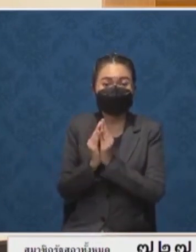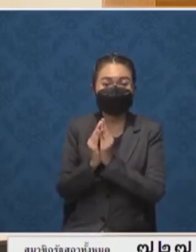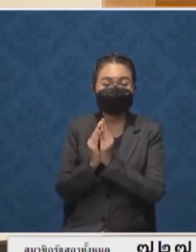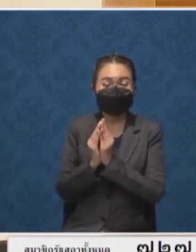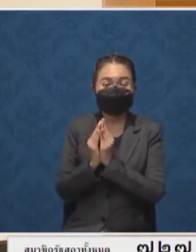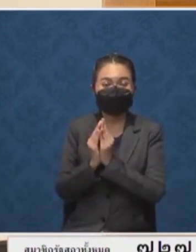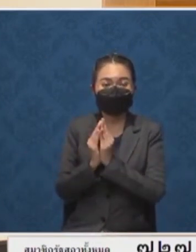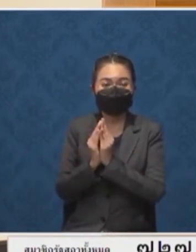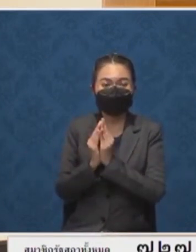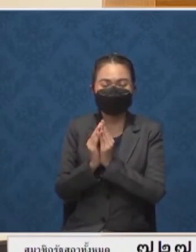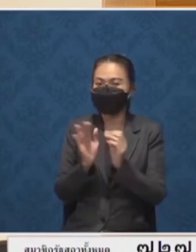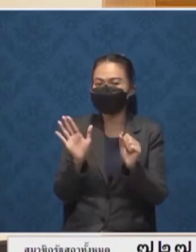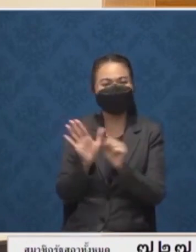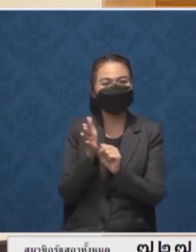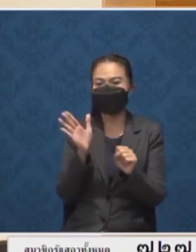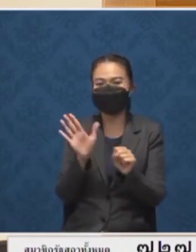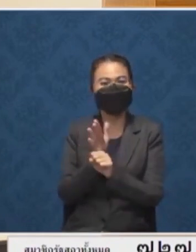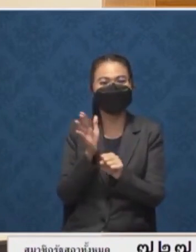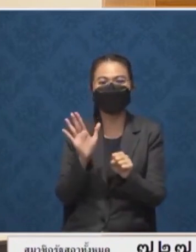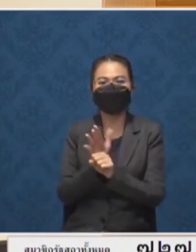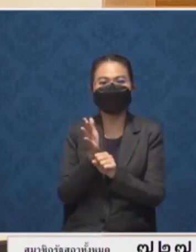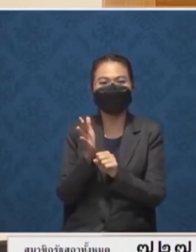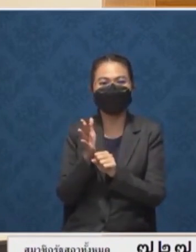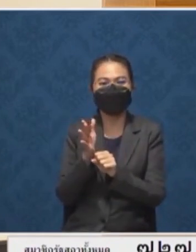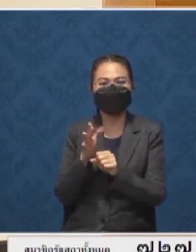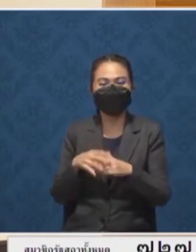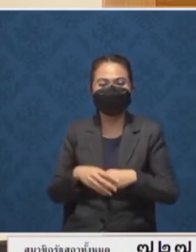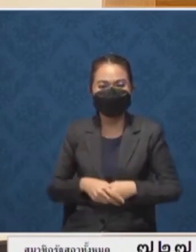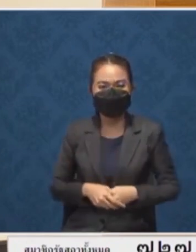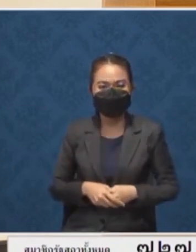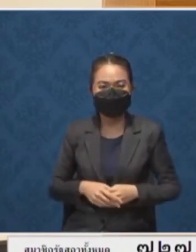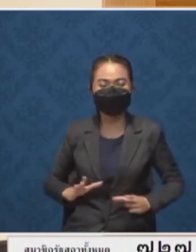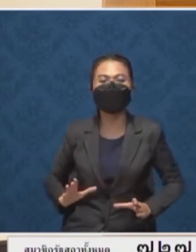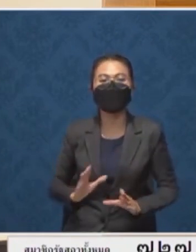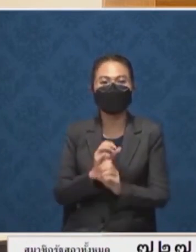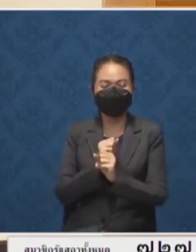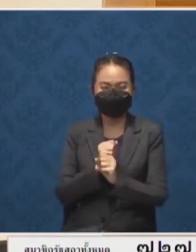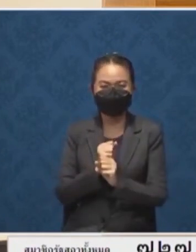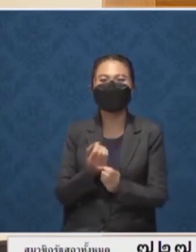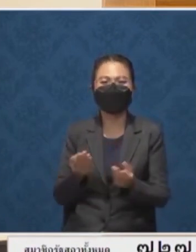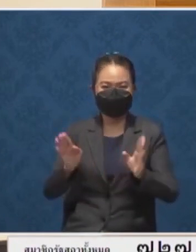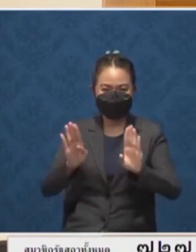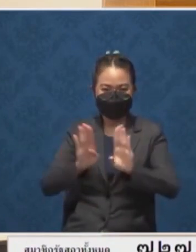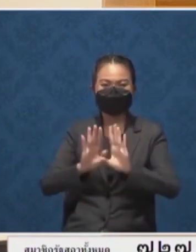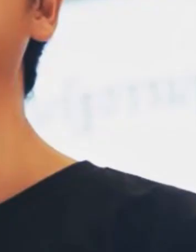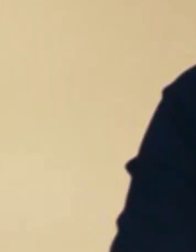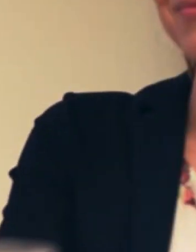นไม่ครบนะครับดังนั้นผมขอปิดประชุมนะครับ